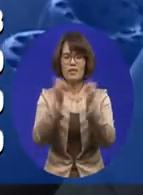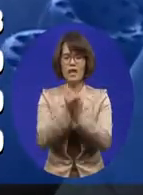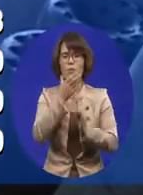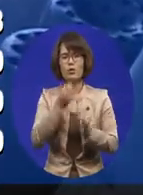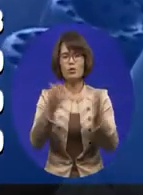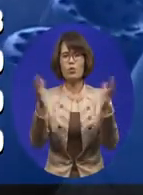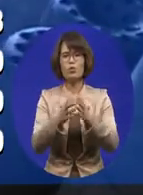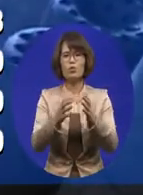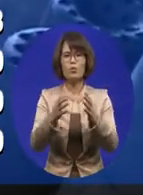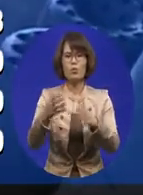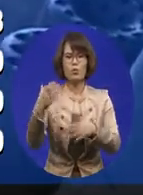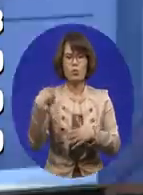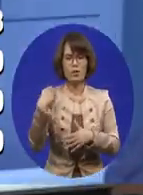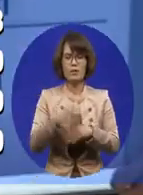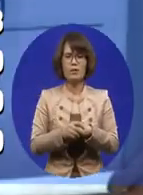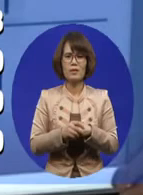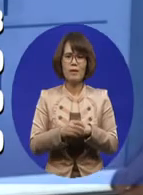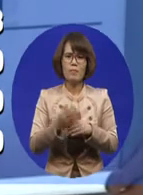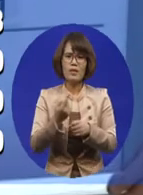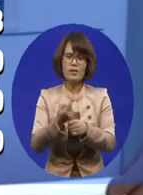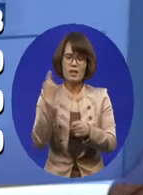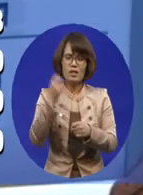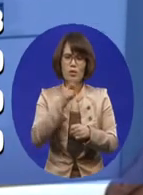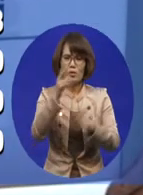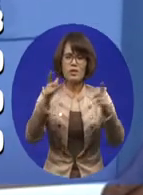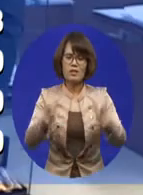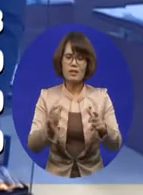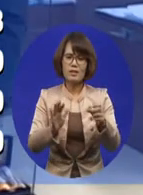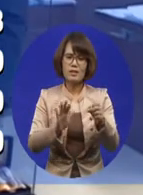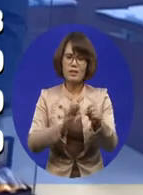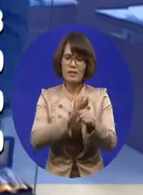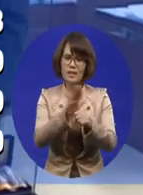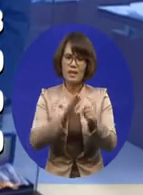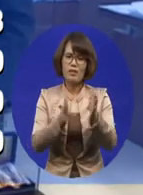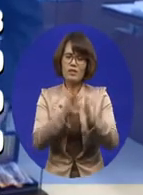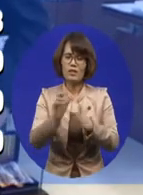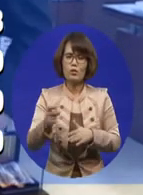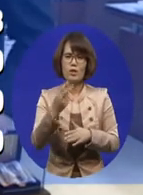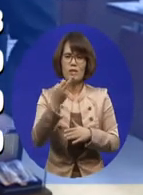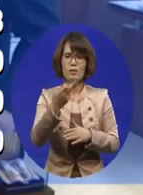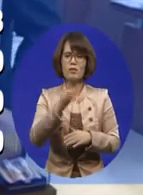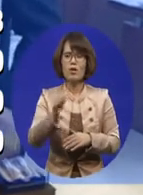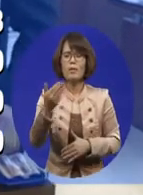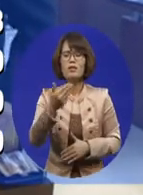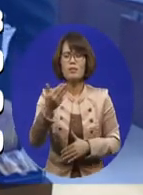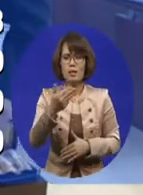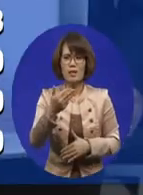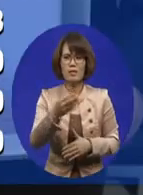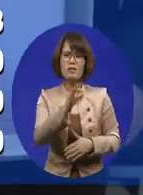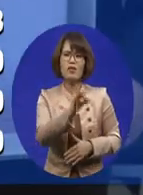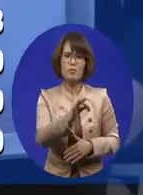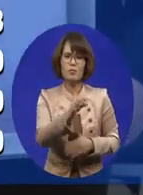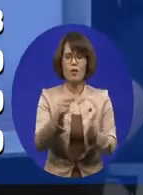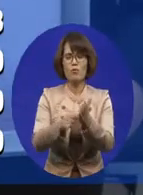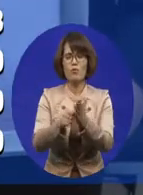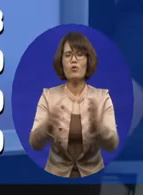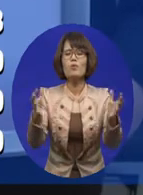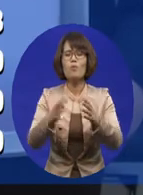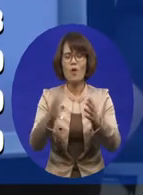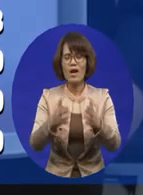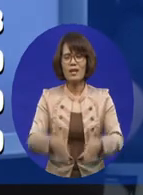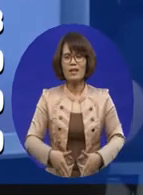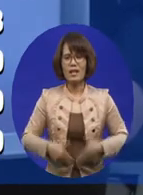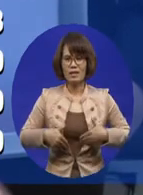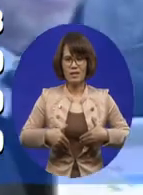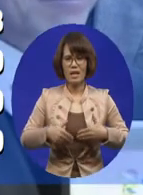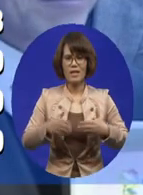사회복지 공동모금회가 담당합니다. 지난해 우리시는 사랑의 열차를 통해 12억 8천여만 원의 성금과 성품을